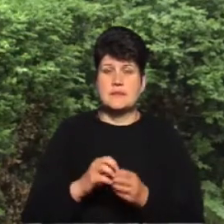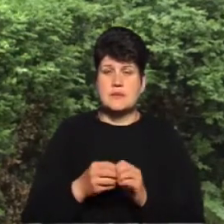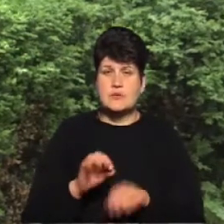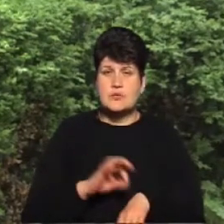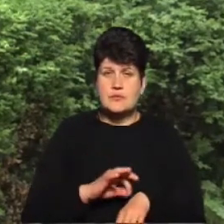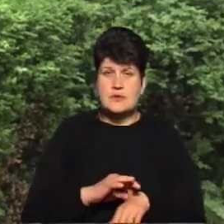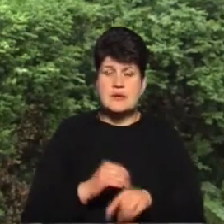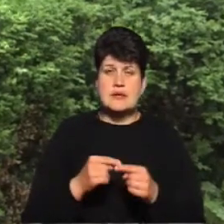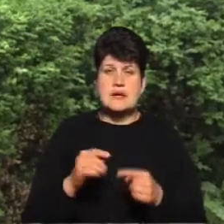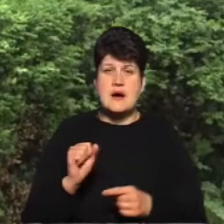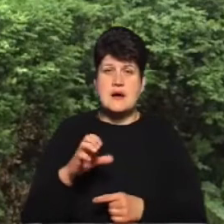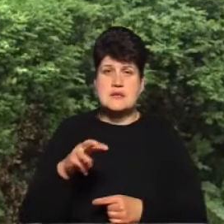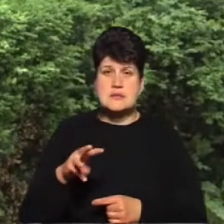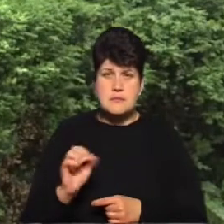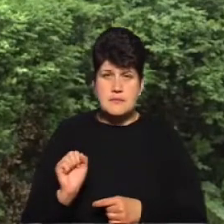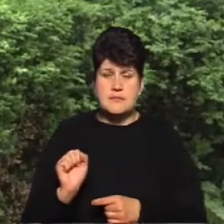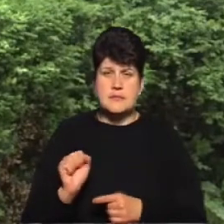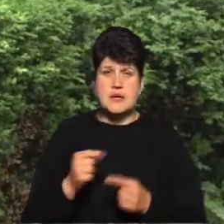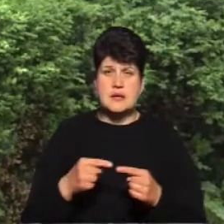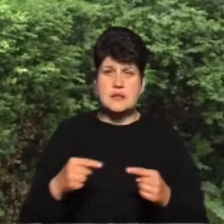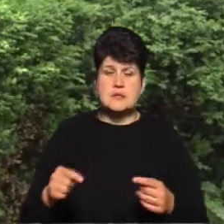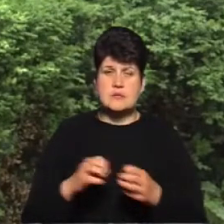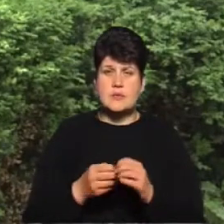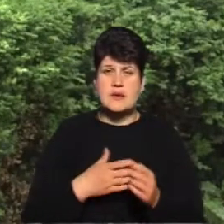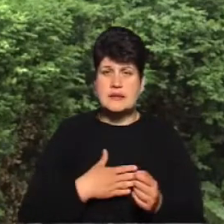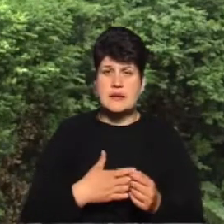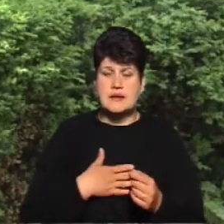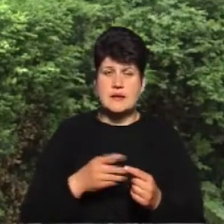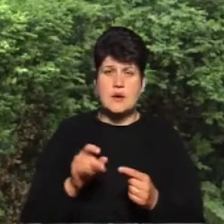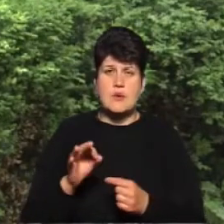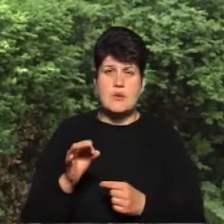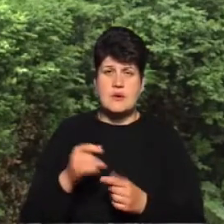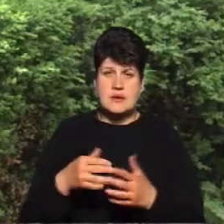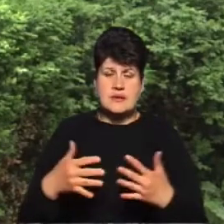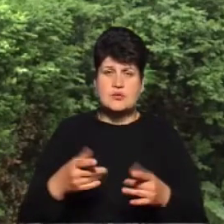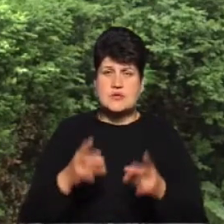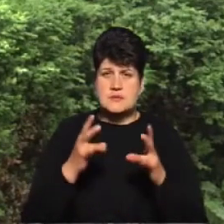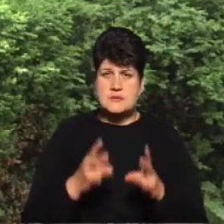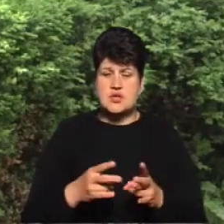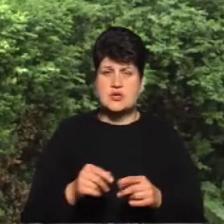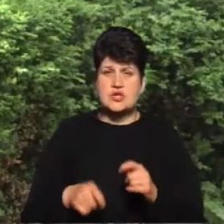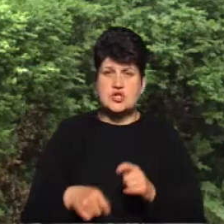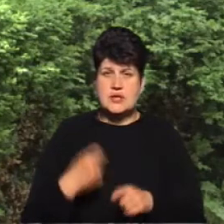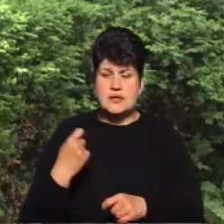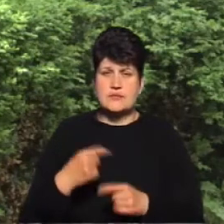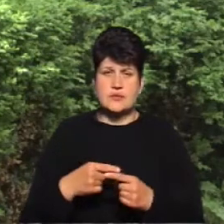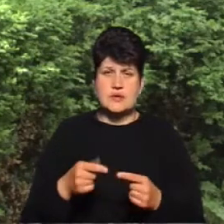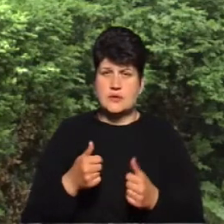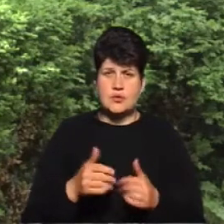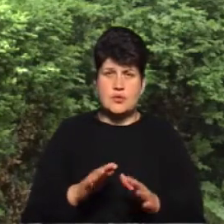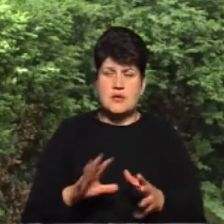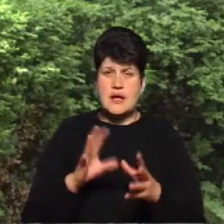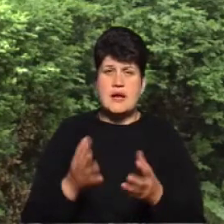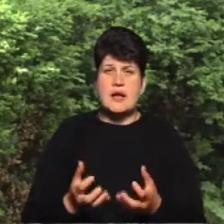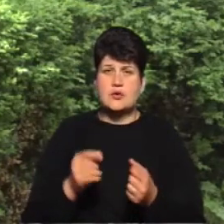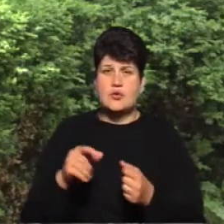астми, різні проблеми з дихальними органами, і це дуже небезпечно, шкідливо і недобре. Та й самі рятувальники наражаються на небезпеку,